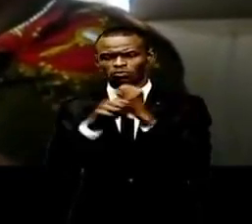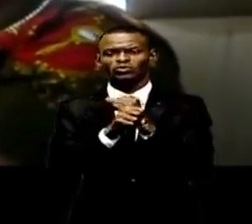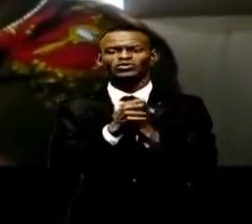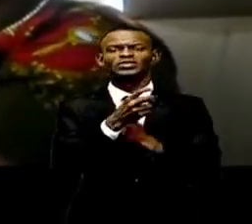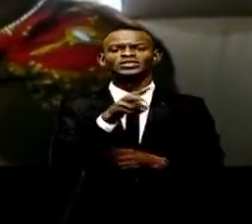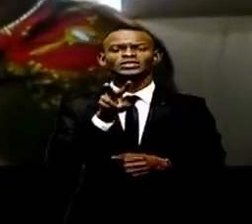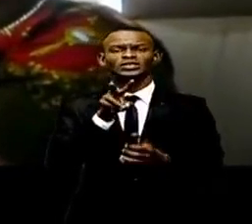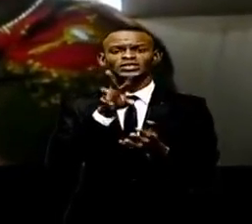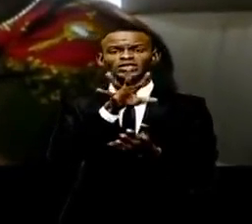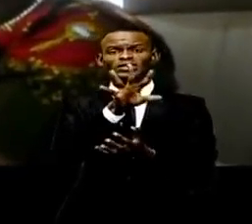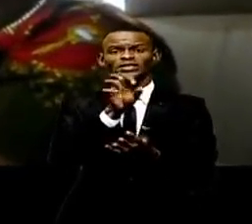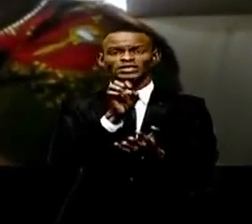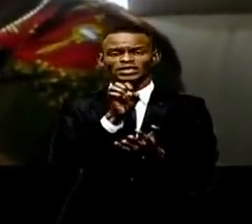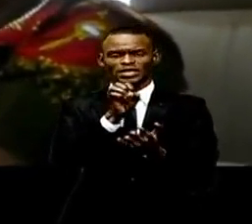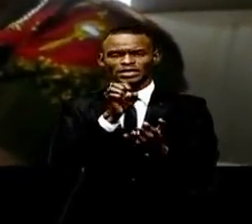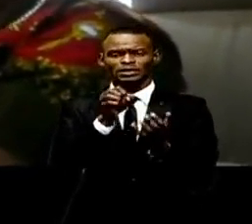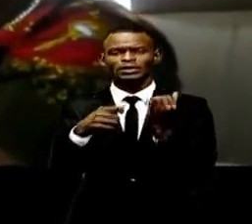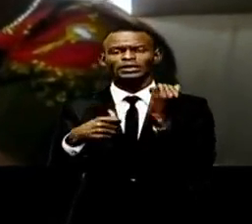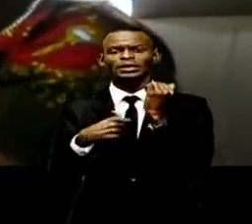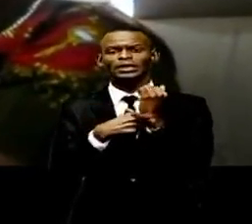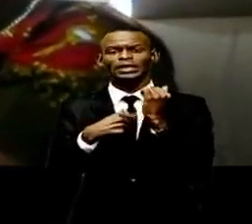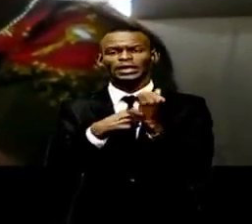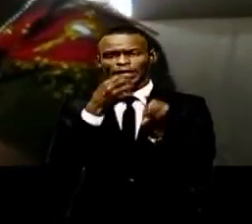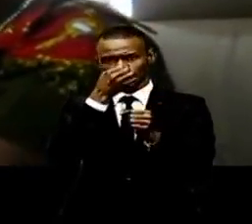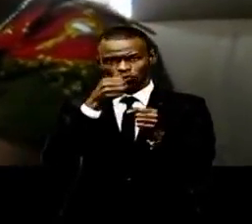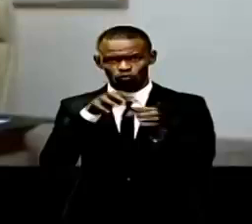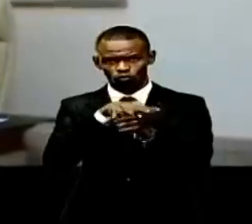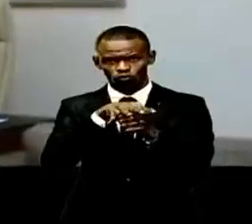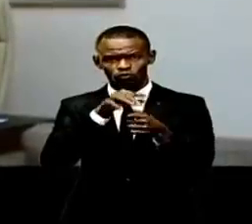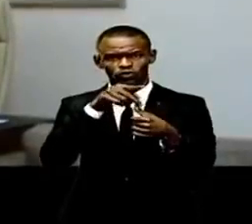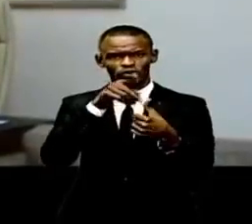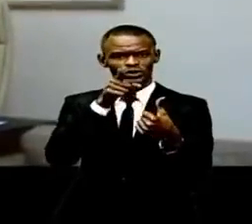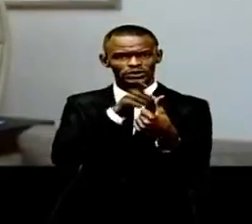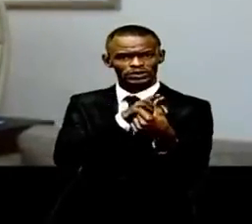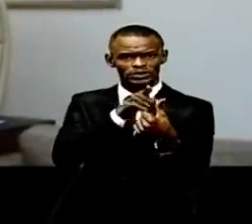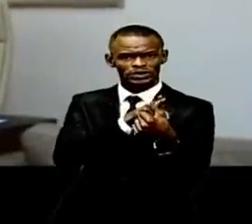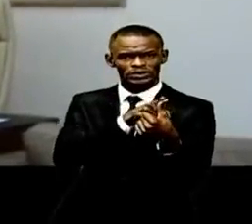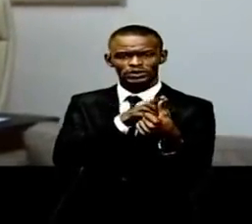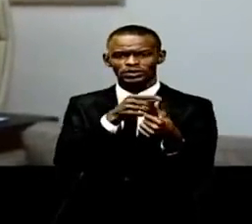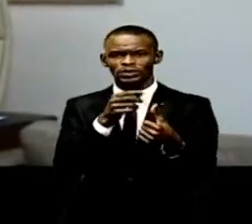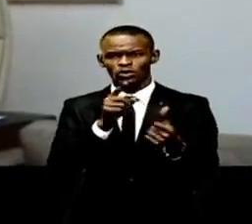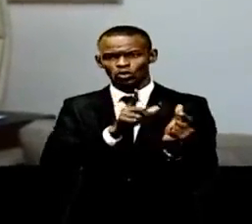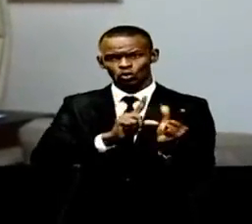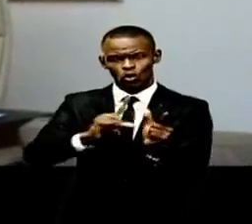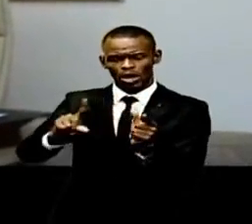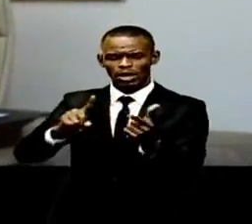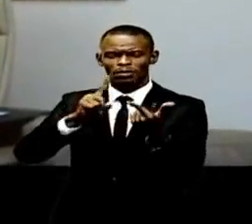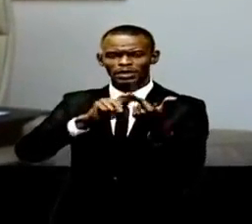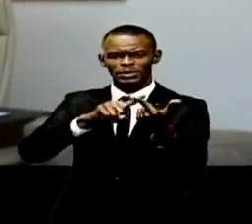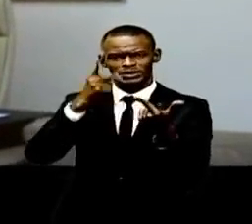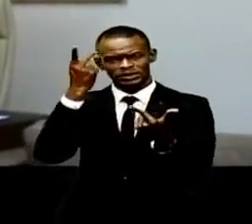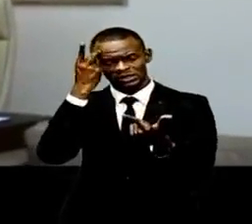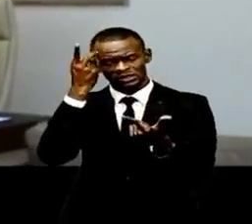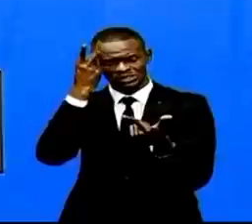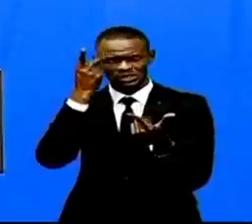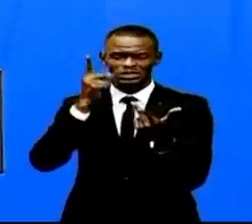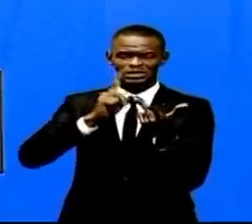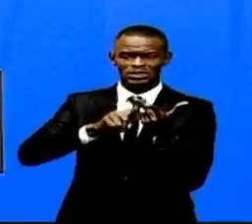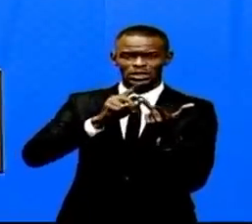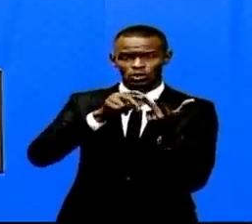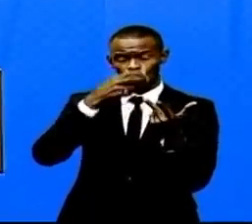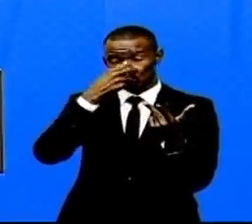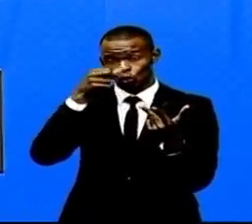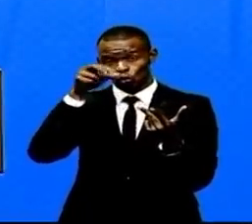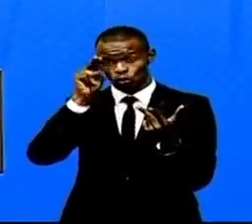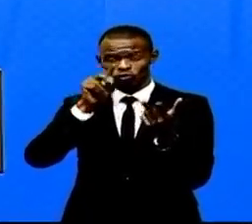dont 141 au Lualaba, 85 à Kinshasa, 20 au Katanga, 7 au Nord Kivu, 2 à la